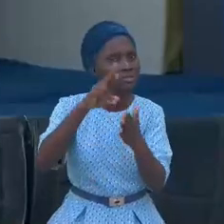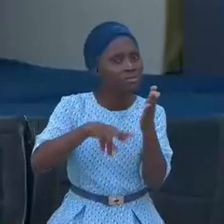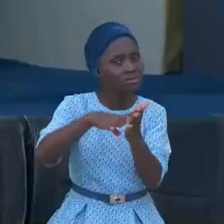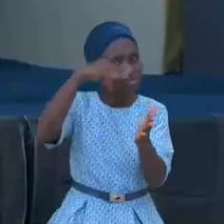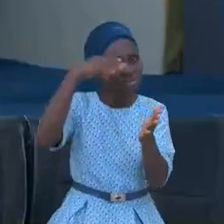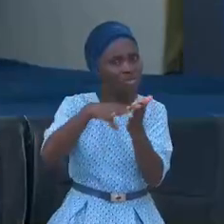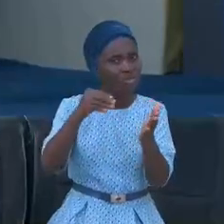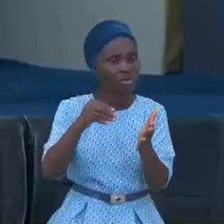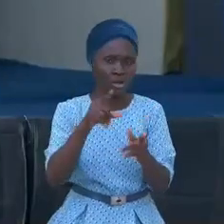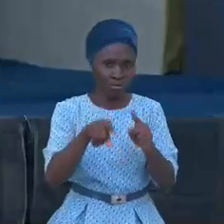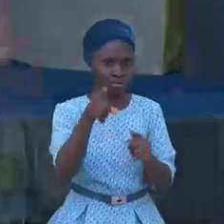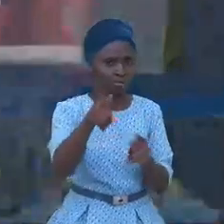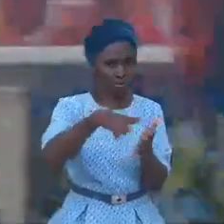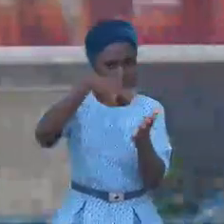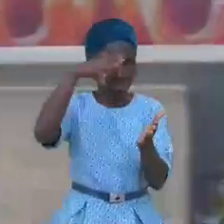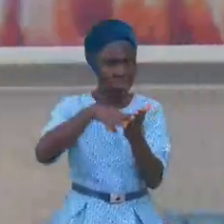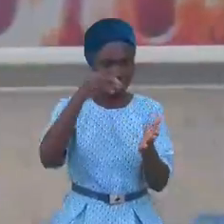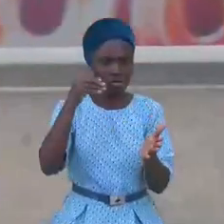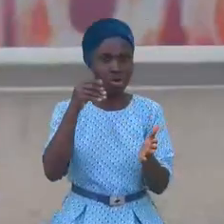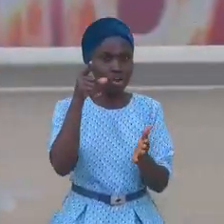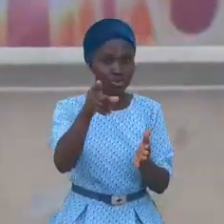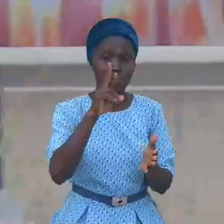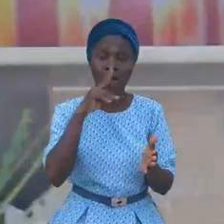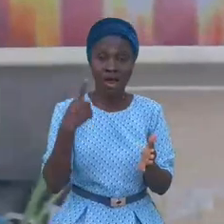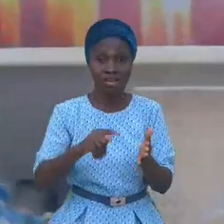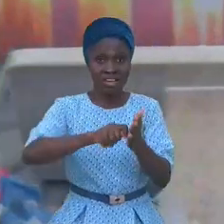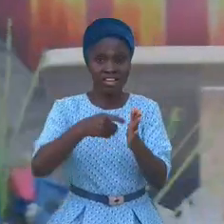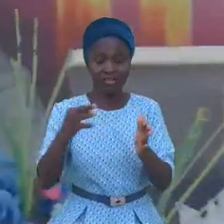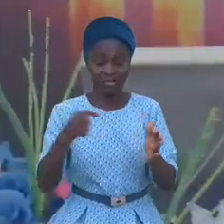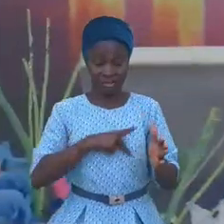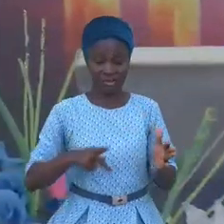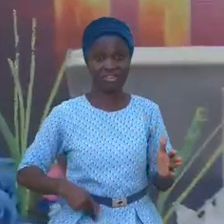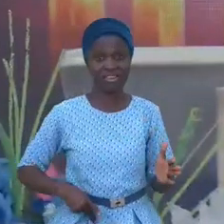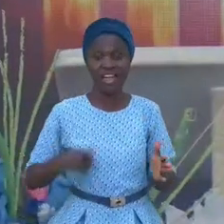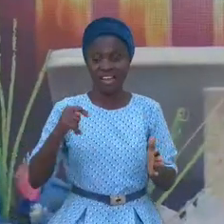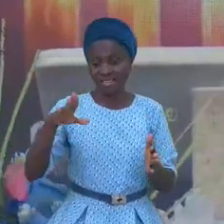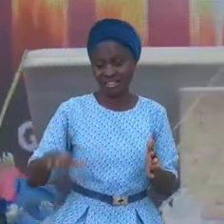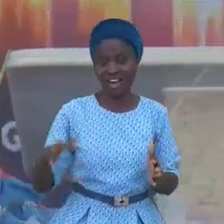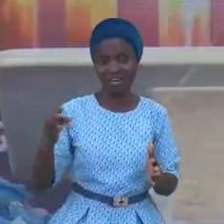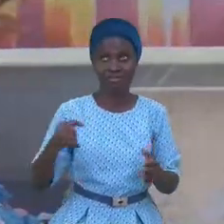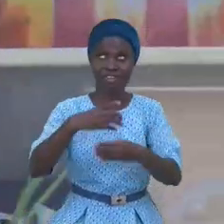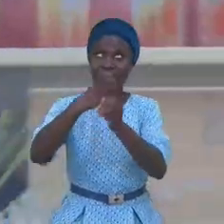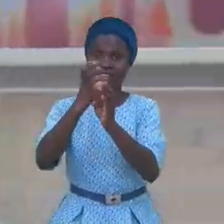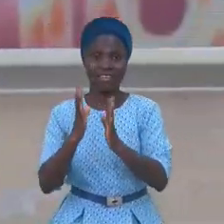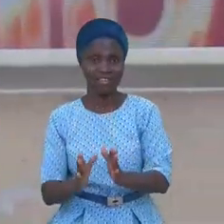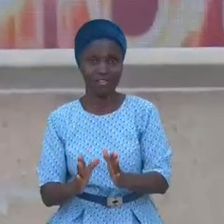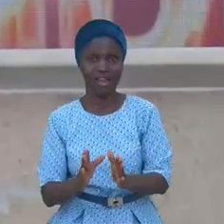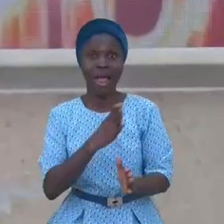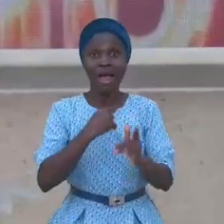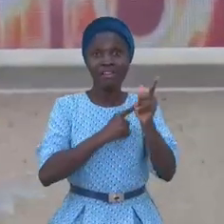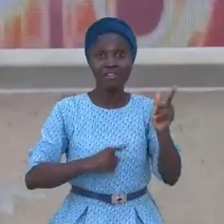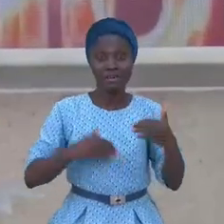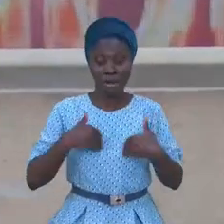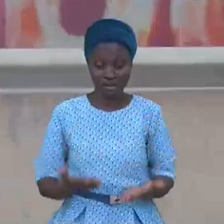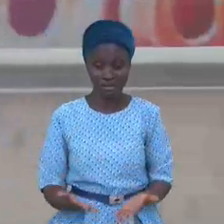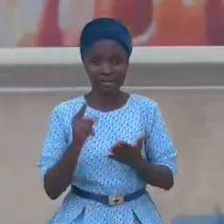étudié. Tu es l'enfant du roi. Tu es le fils du créateur. Et Dieu t'a